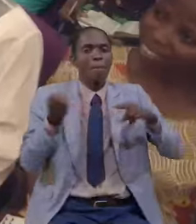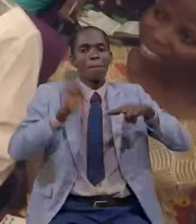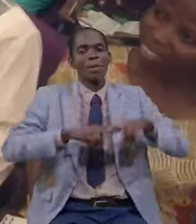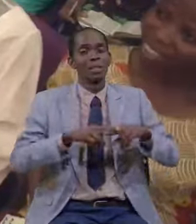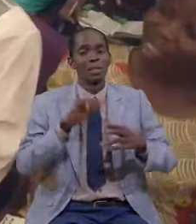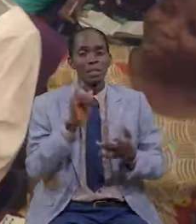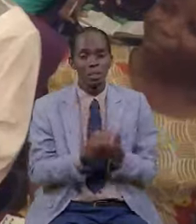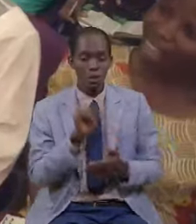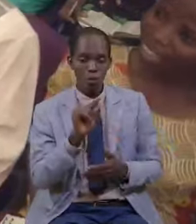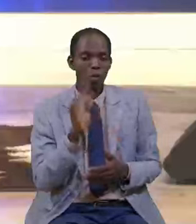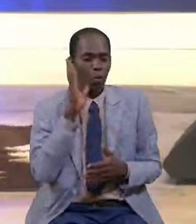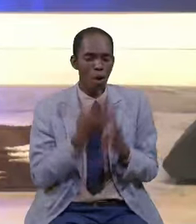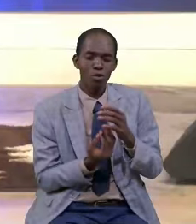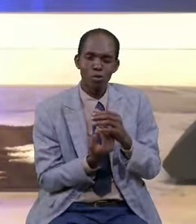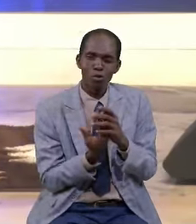chose là va croître.